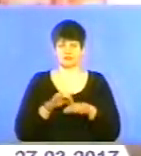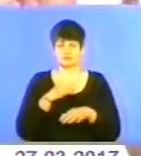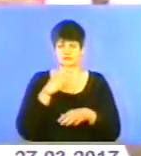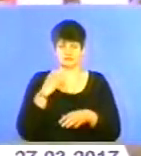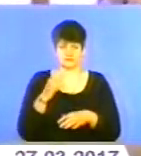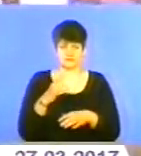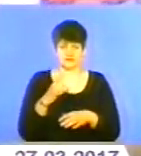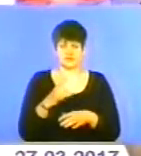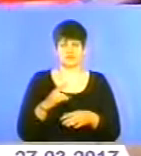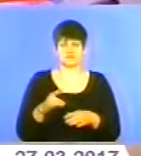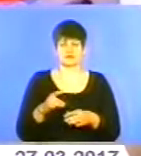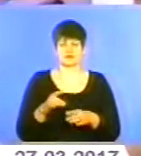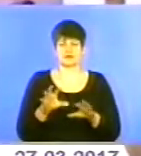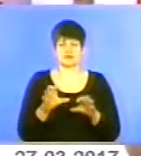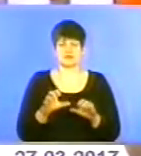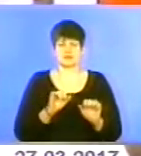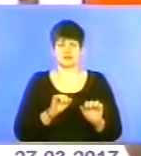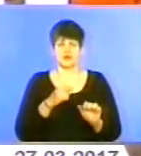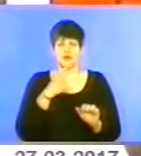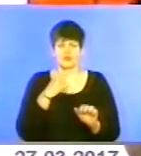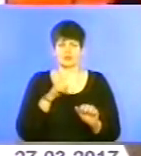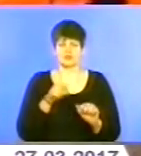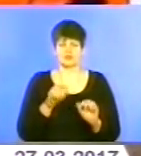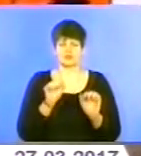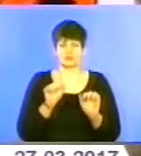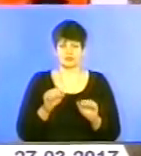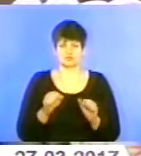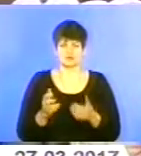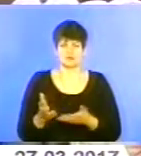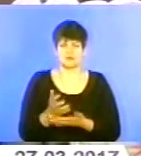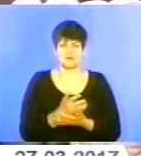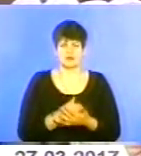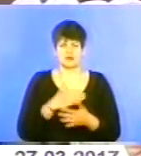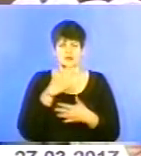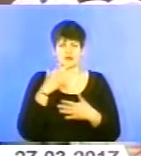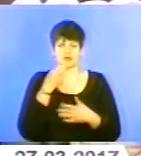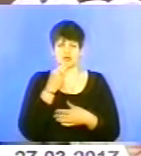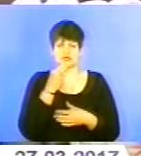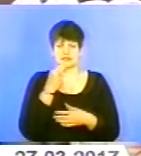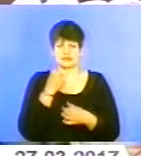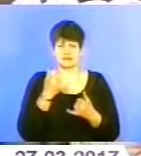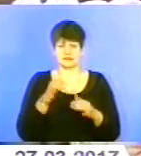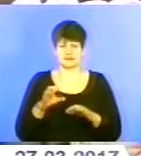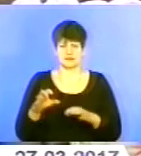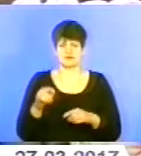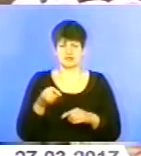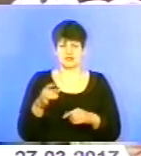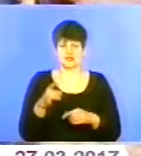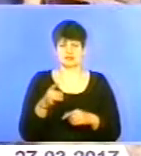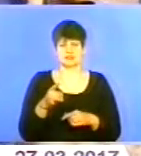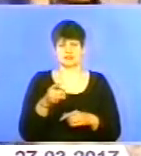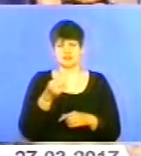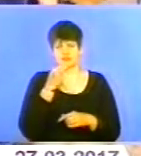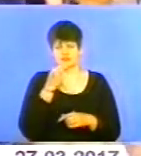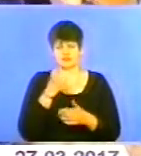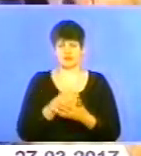вперше. Зоозахисники кажуть, що таким способом їм вдається зібрати чимало харчів. Цього разу збирали їжу, ліки,